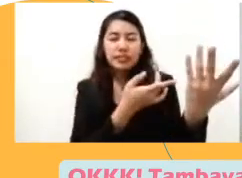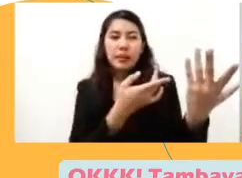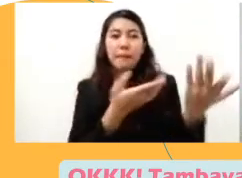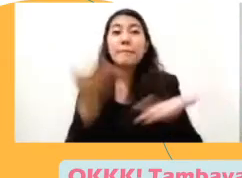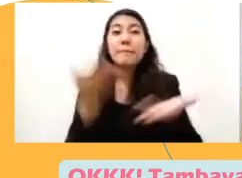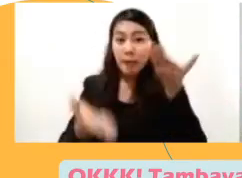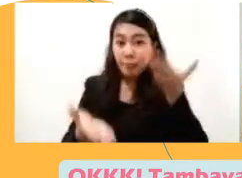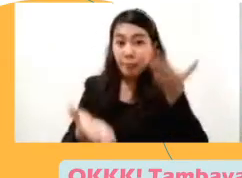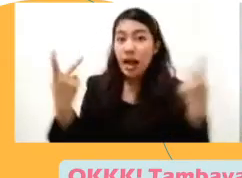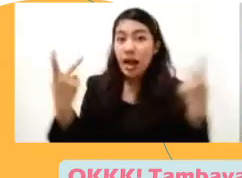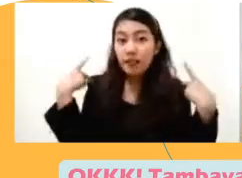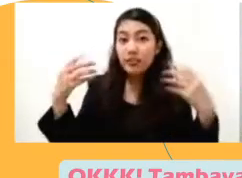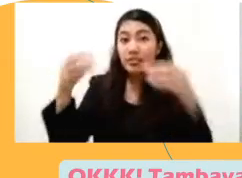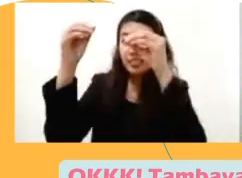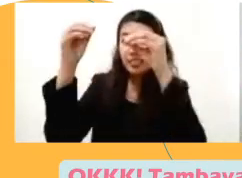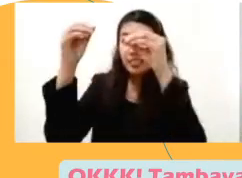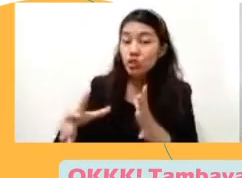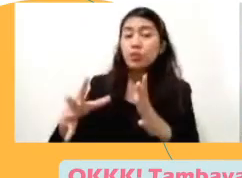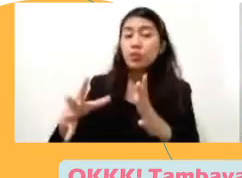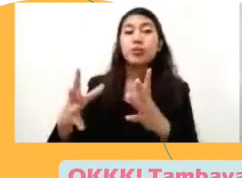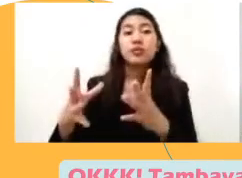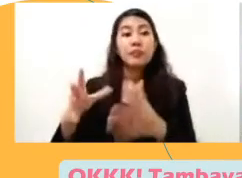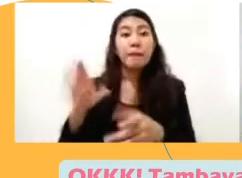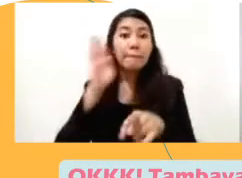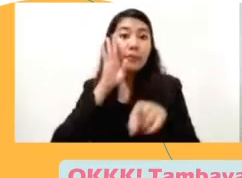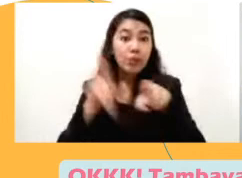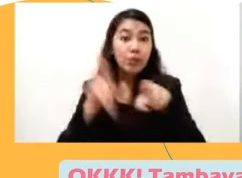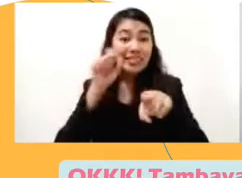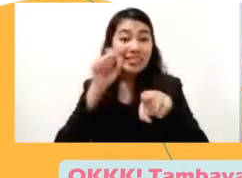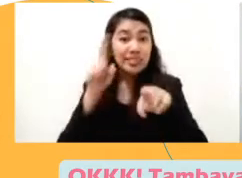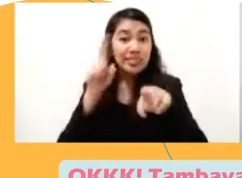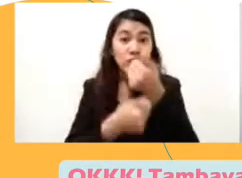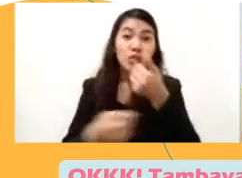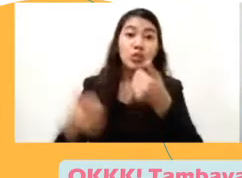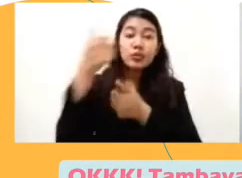malalapitan, mentors, mga ate at kuya.